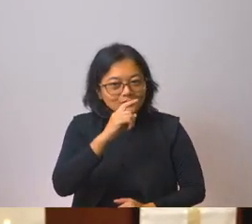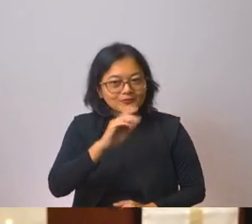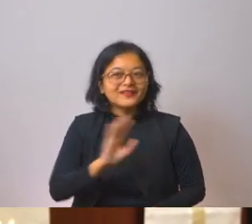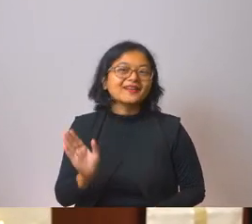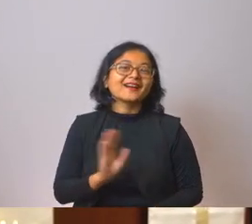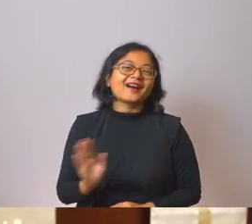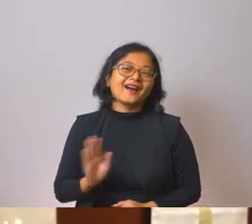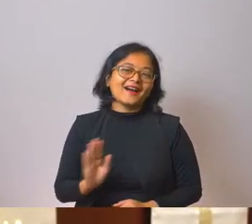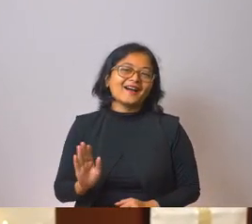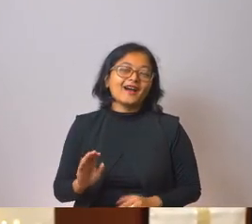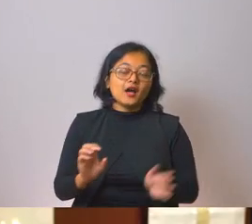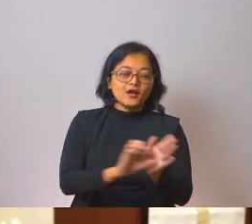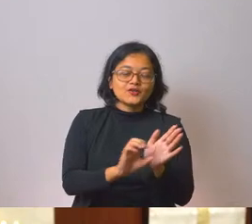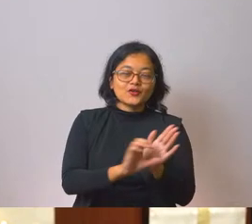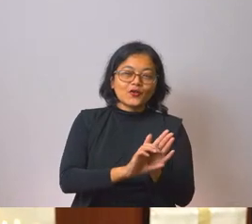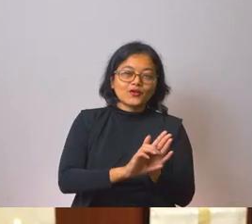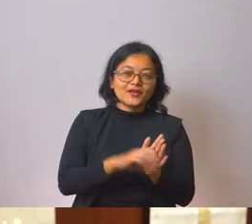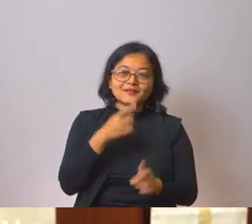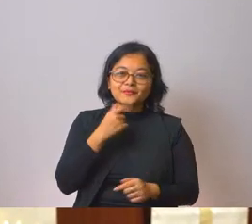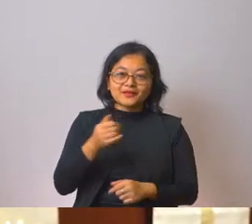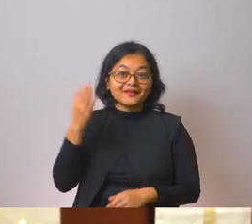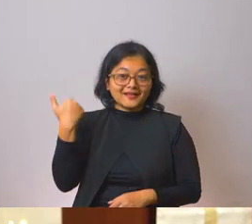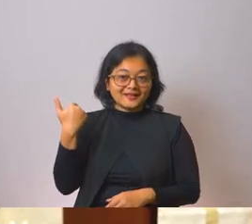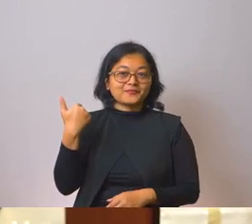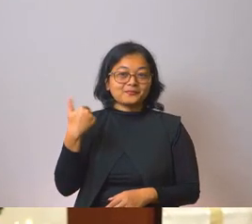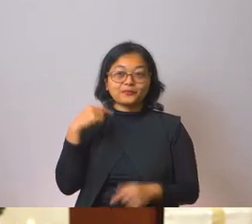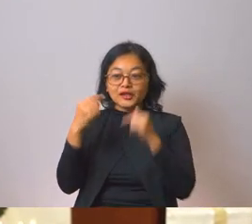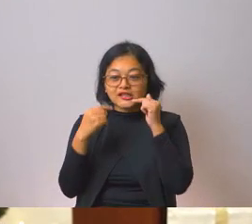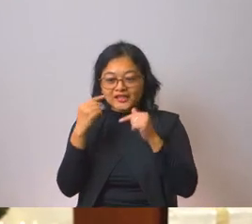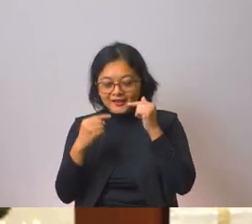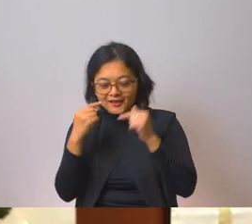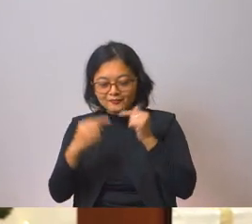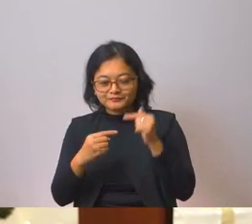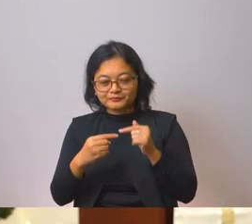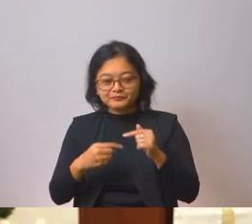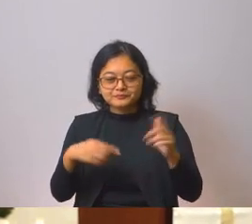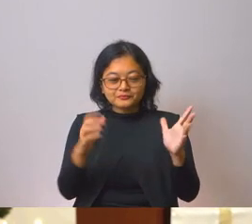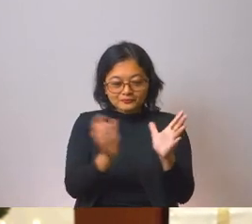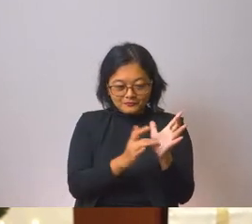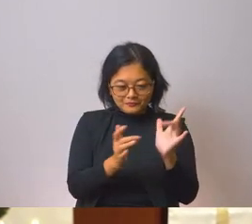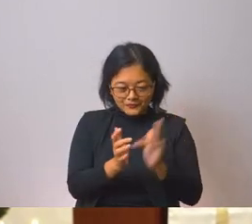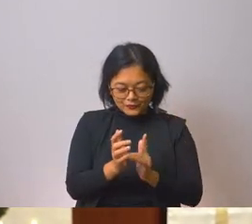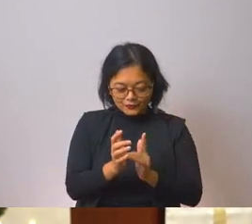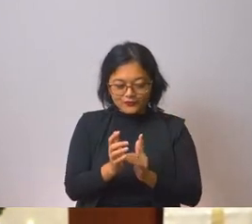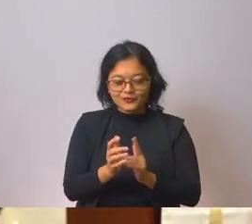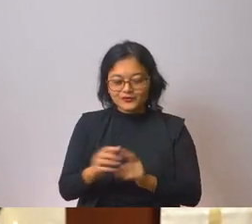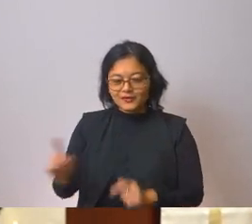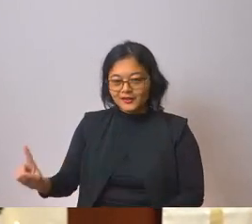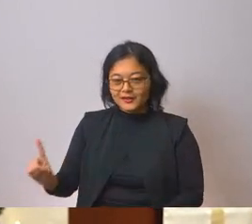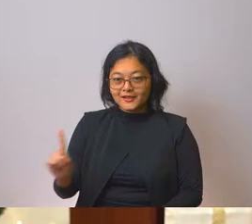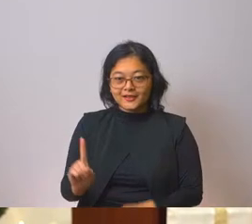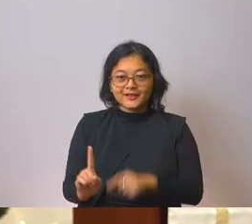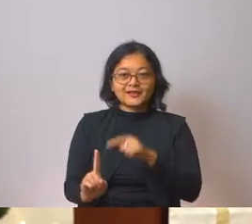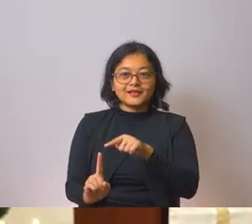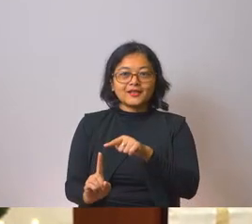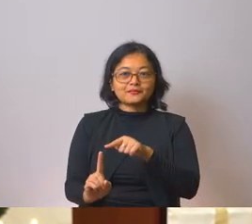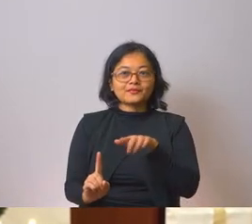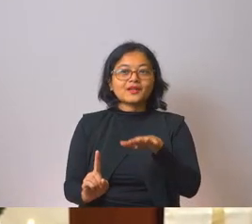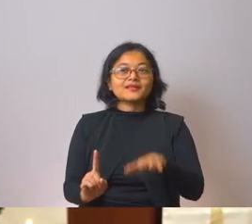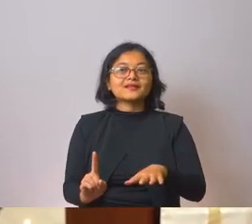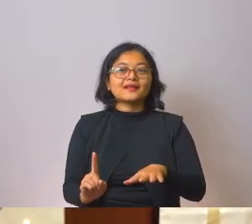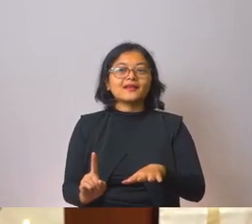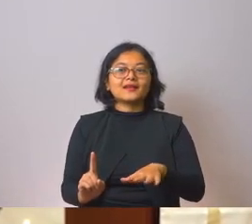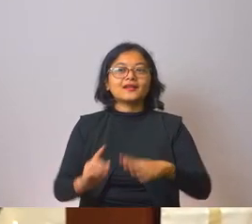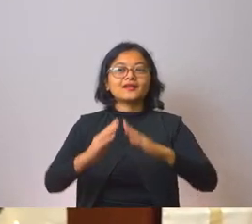Yesus yang tinggal di Bait Allah beberapa saat itu, berjumpa dengan begitu banyak orang yang memahami tentang